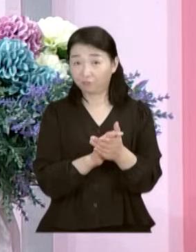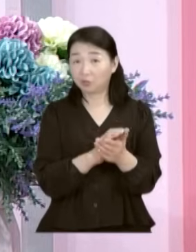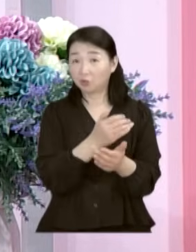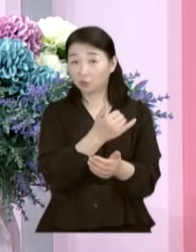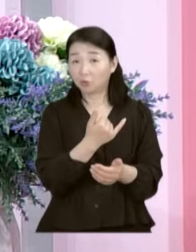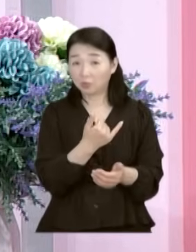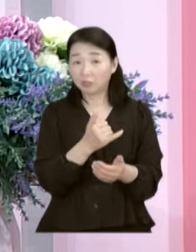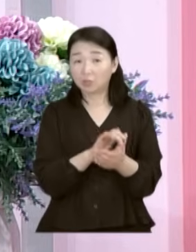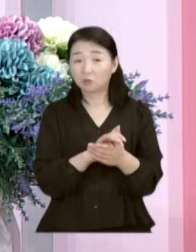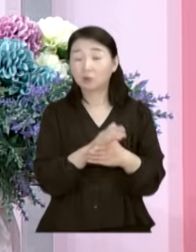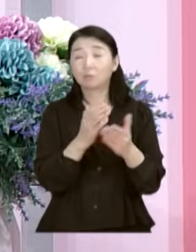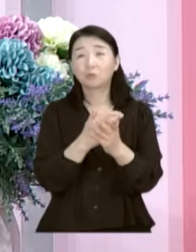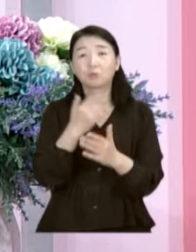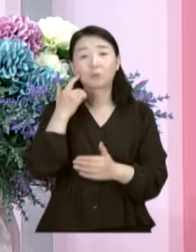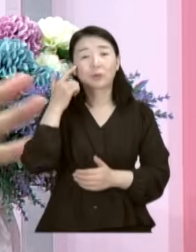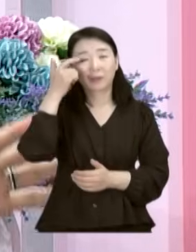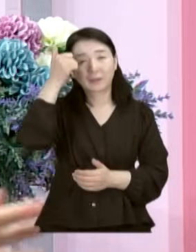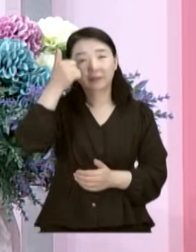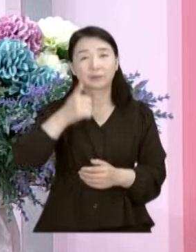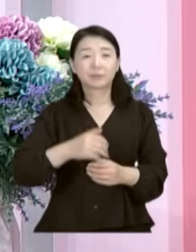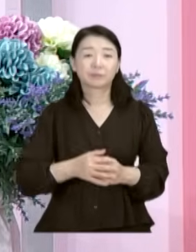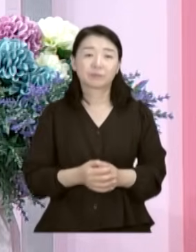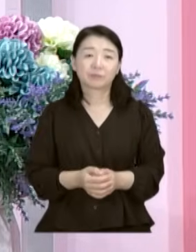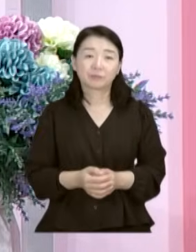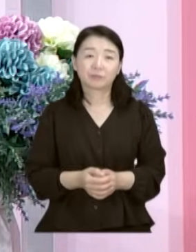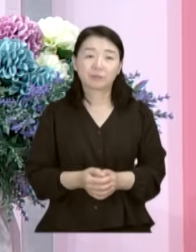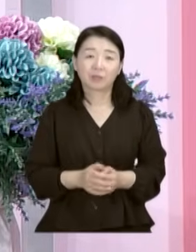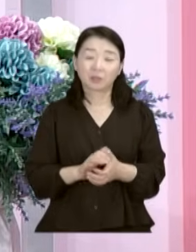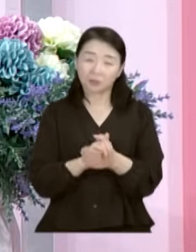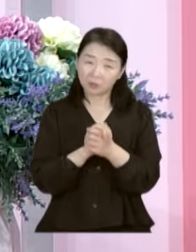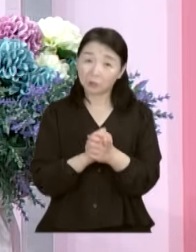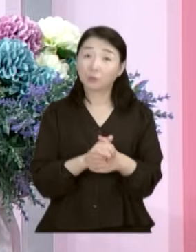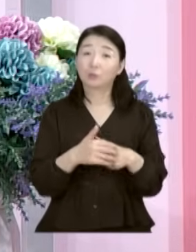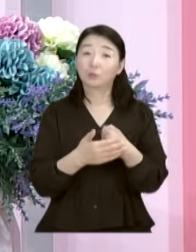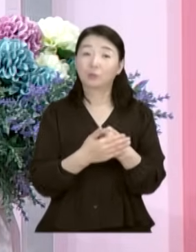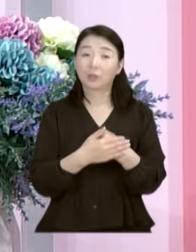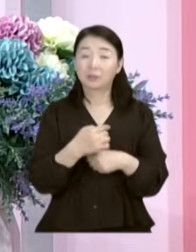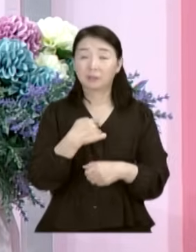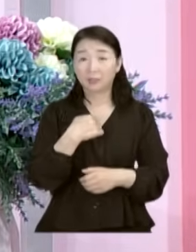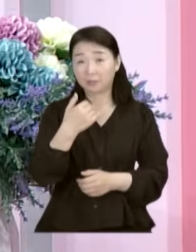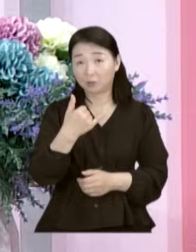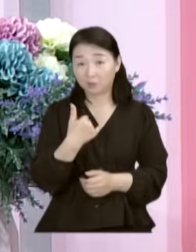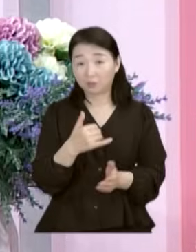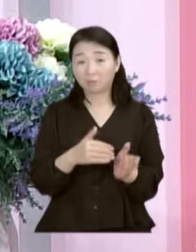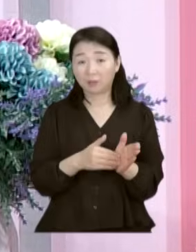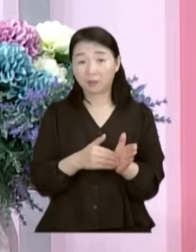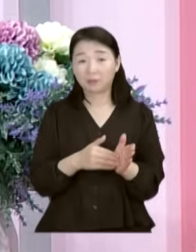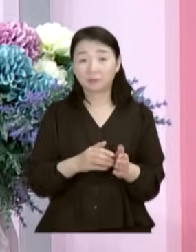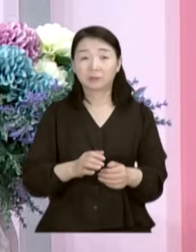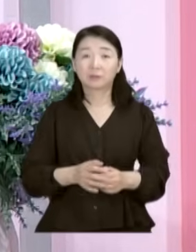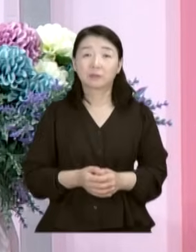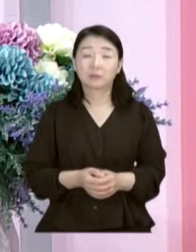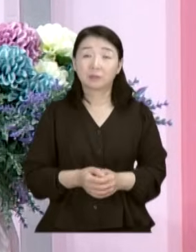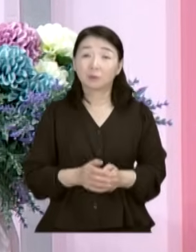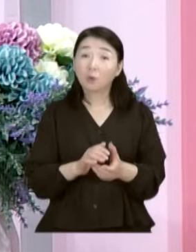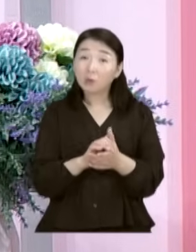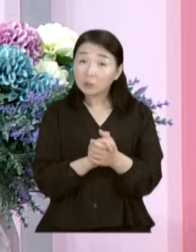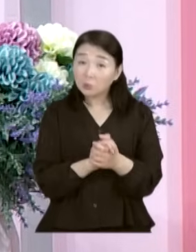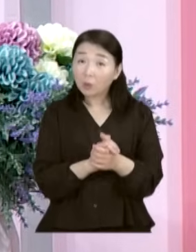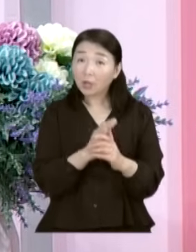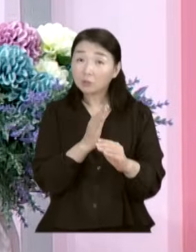제 친구한테 전화가 온 거예요 제 친구들은 다 목회자들이에요 애들이 다 기도하고 근데 저한테 전화 왔어요